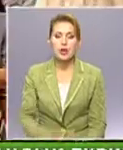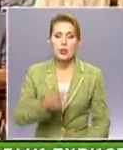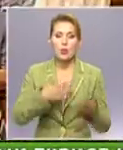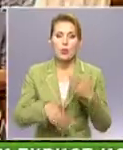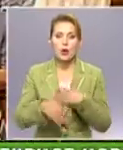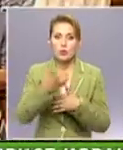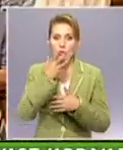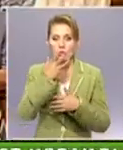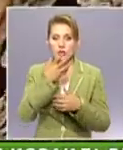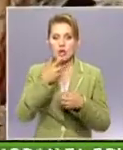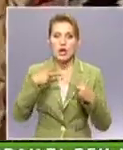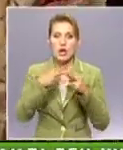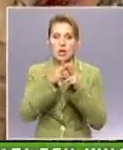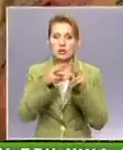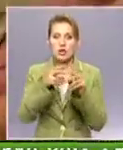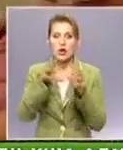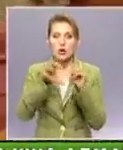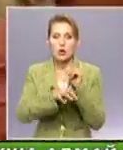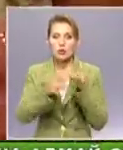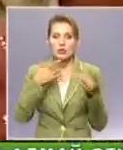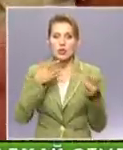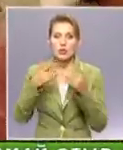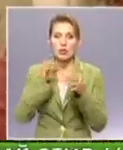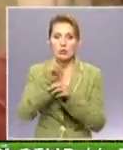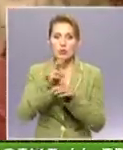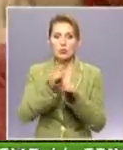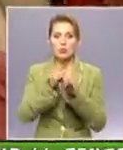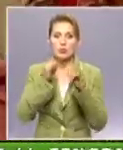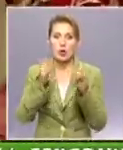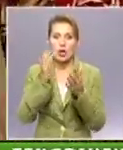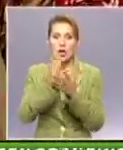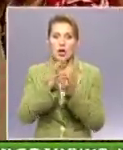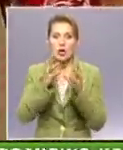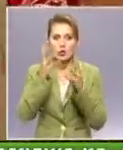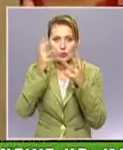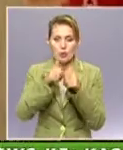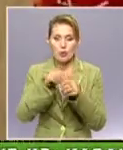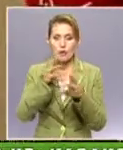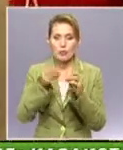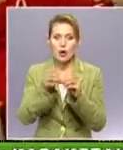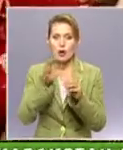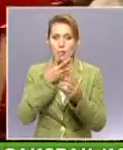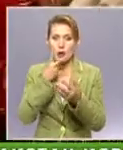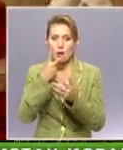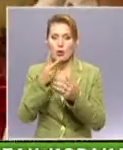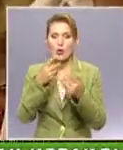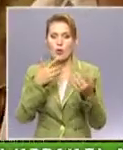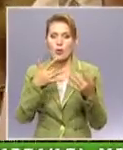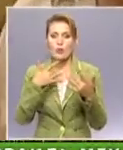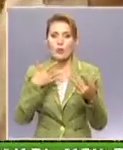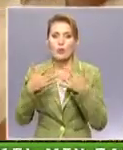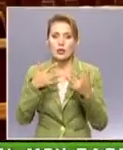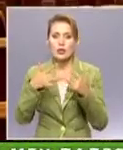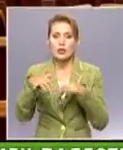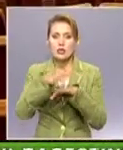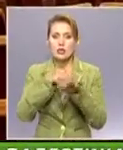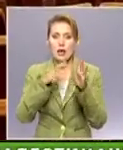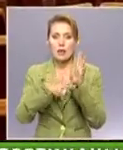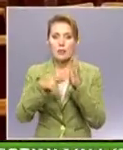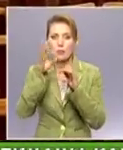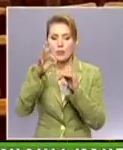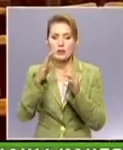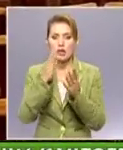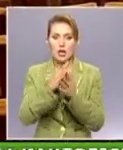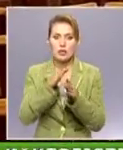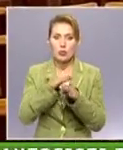Қуантарлығы оңтүстік астаналықтар соңғы уақытта театрға баруды жиелеткен. Мәселен, сахналанған қойылымды тамашалауға келгендер залдың 80%